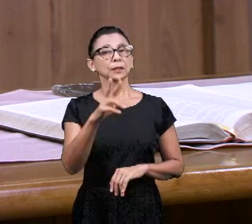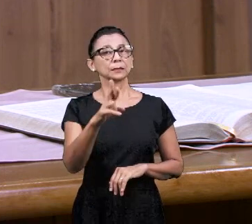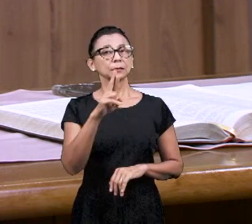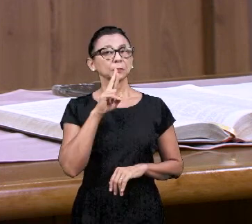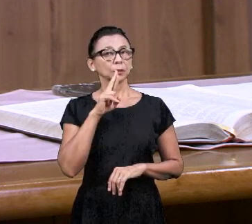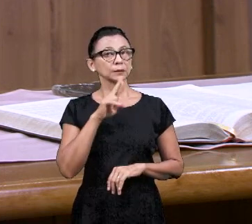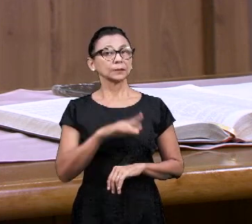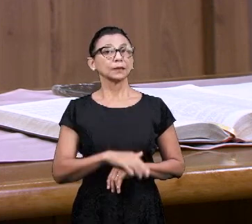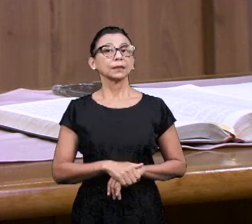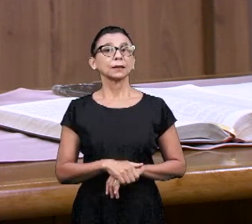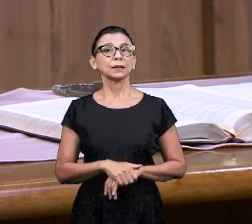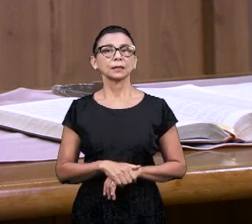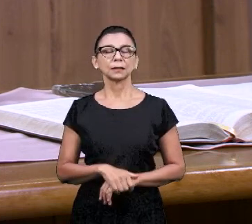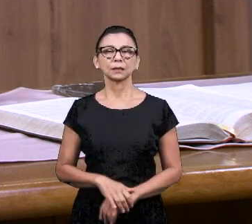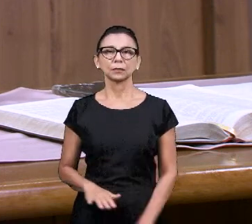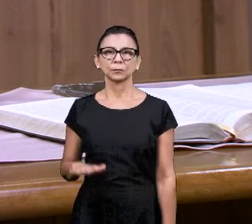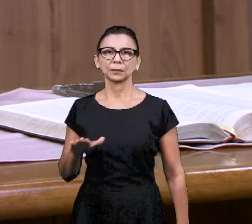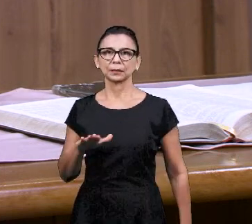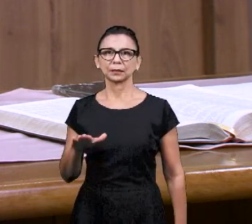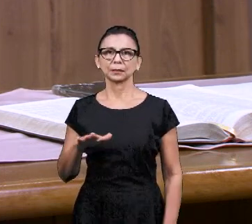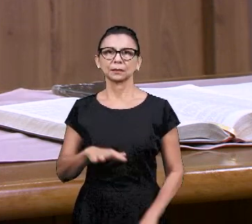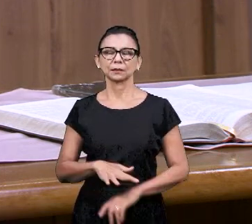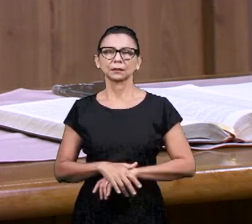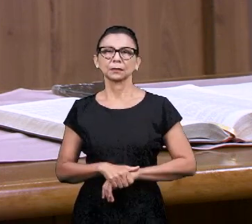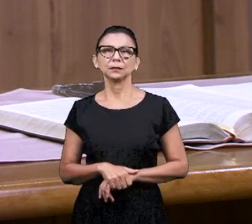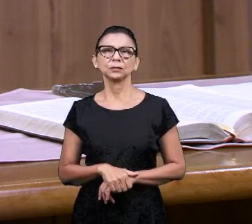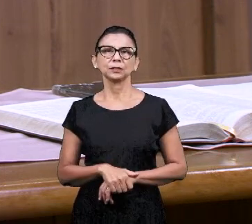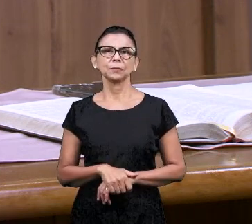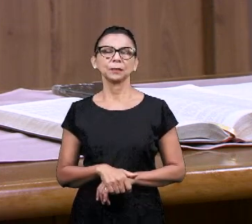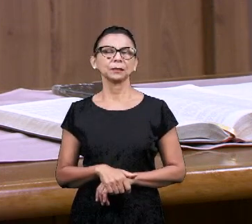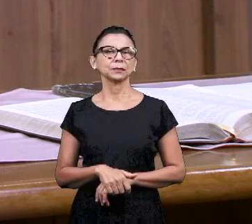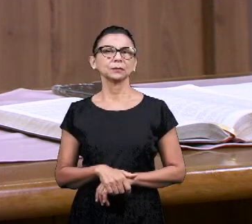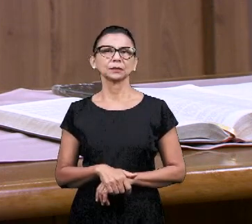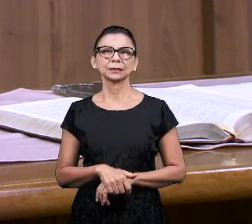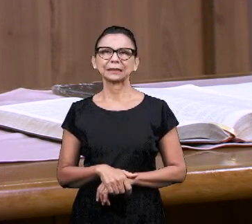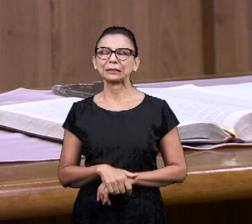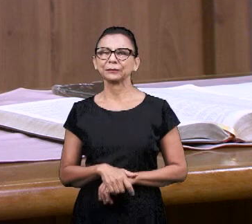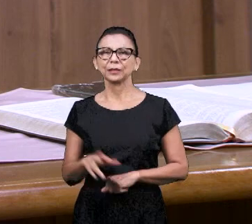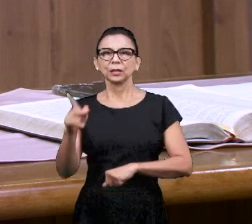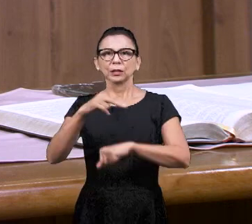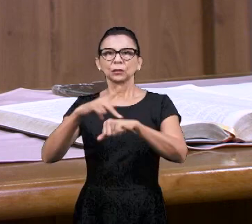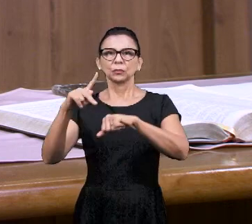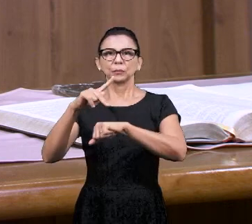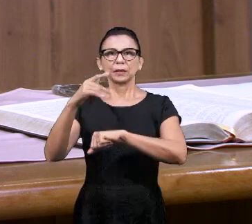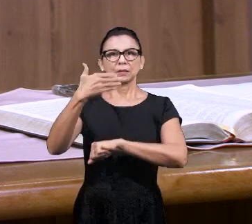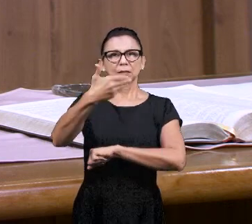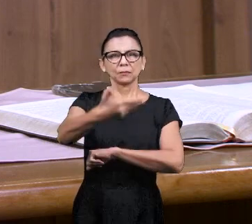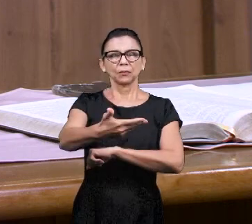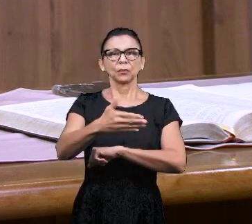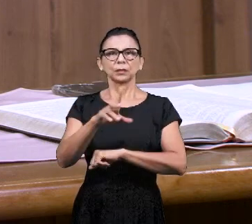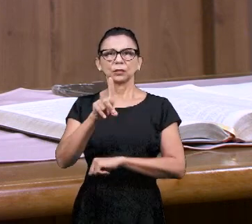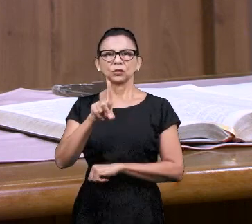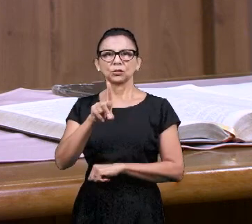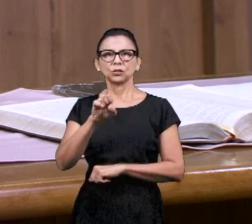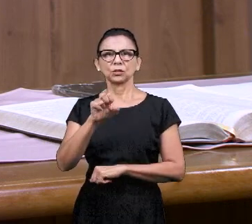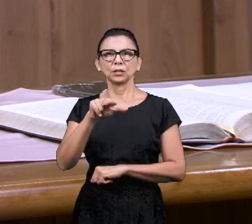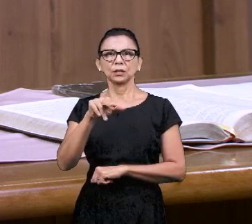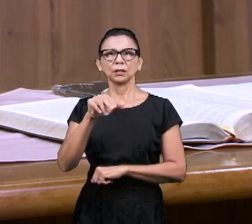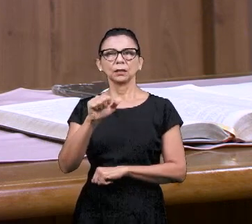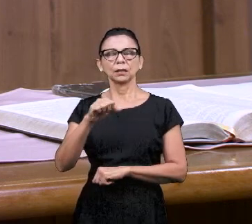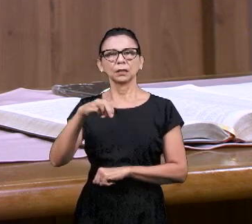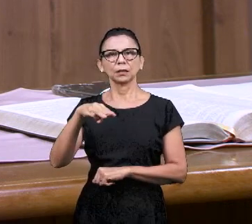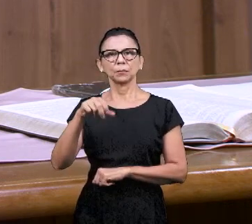question d'un enfant qui habite au Danemark, dans l'église à Copenhague, la